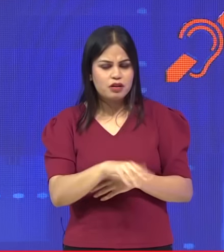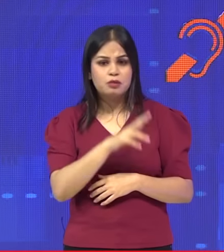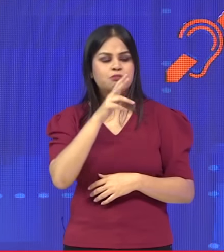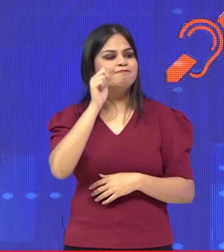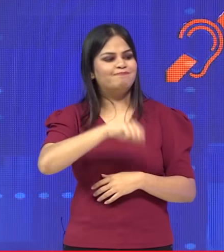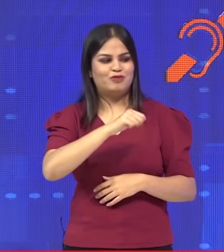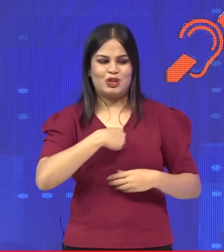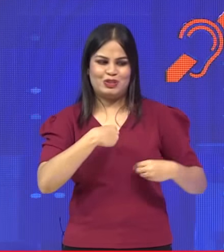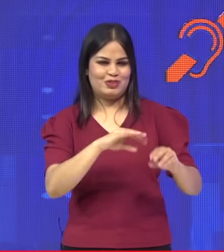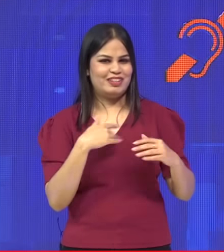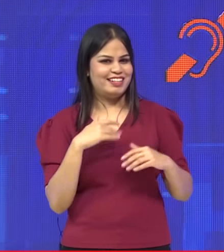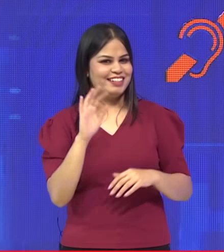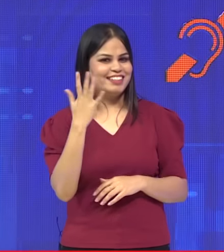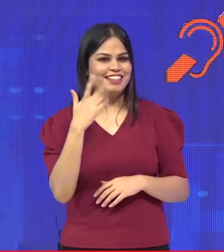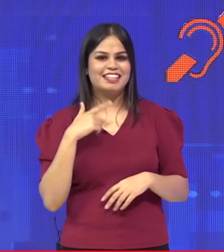नहीं छोड़ेंगे